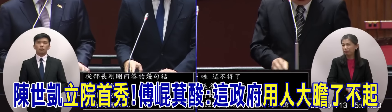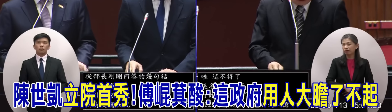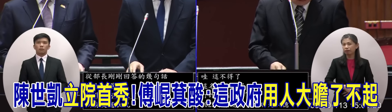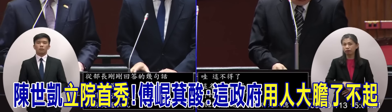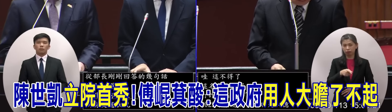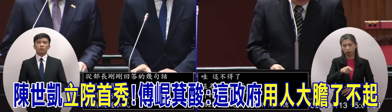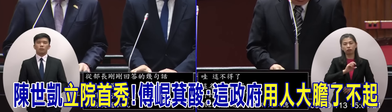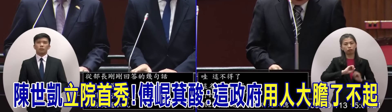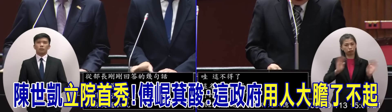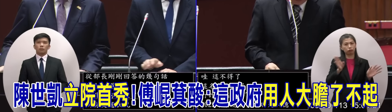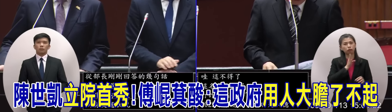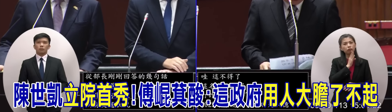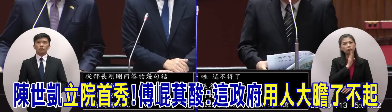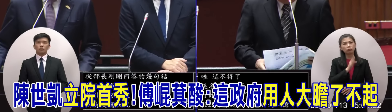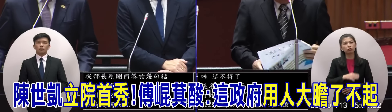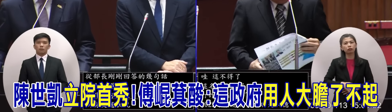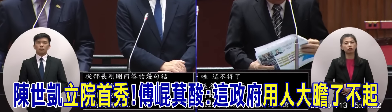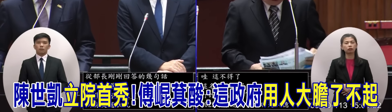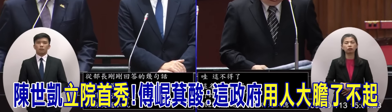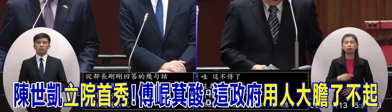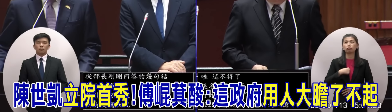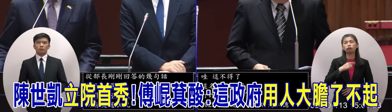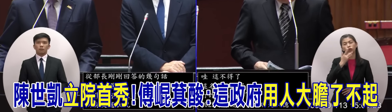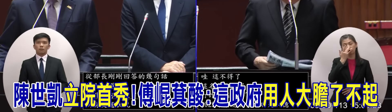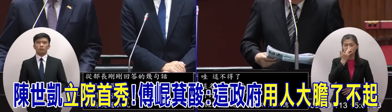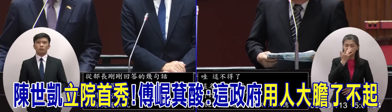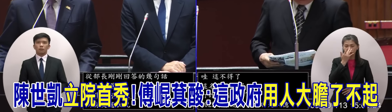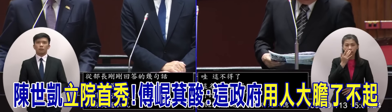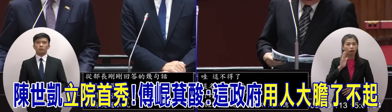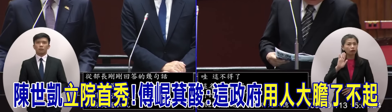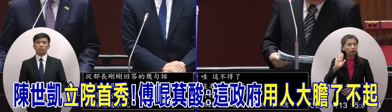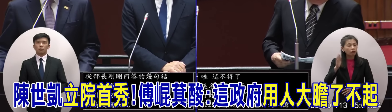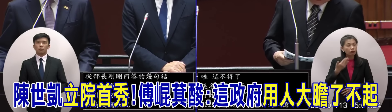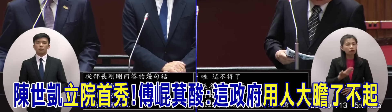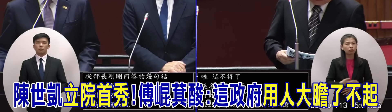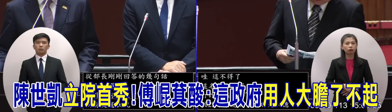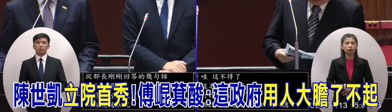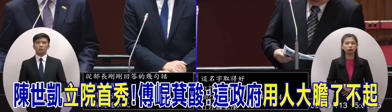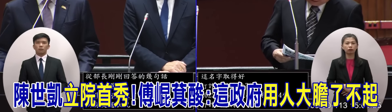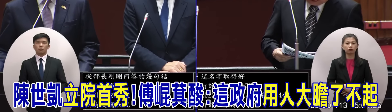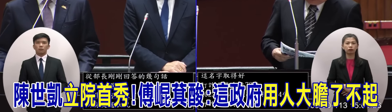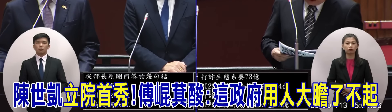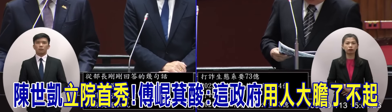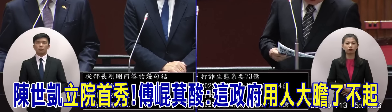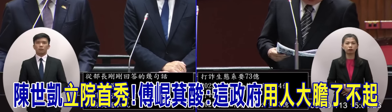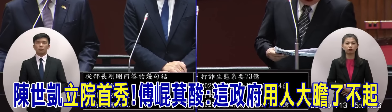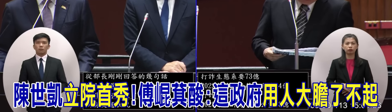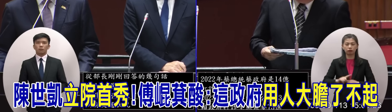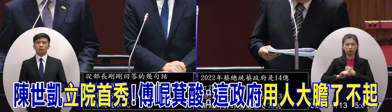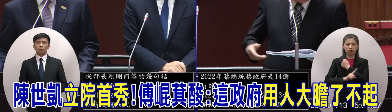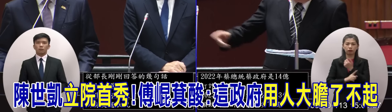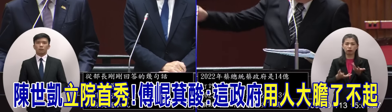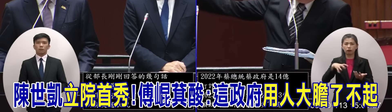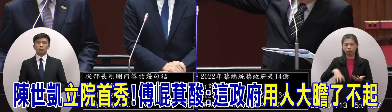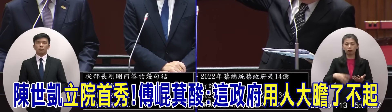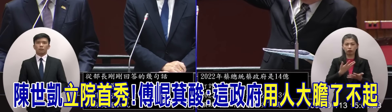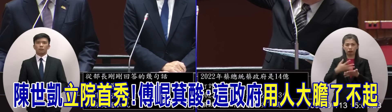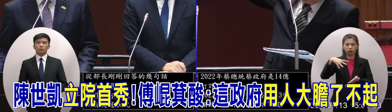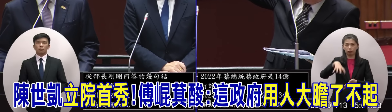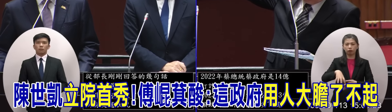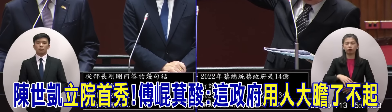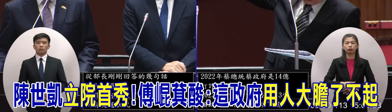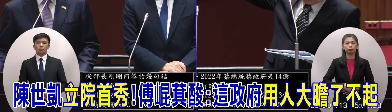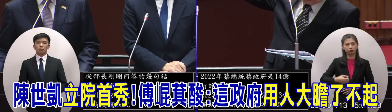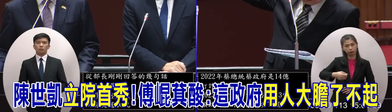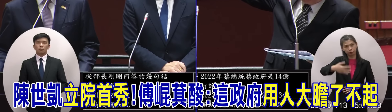宣布的，本席还不了解。但是呢，看一下这个法务部的官网哈，我